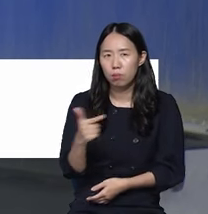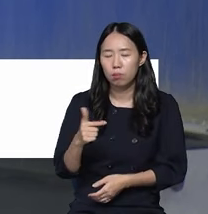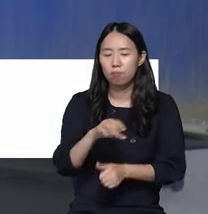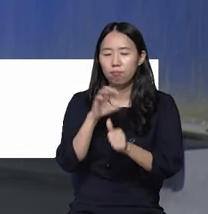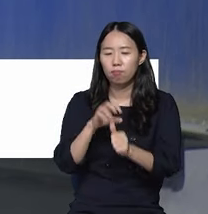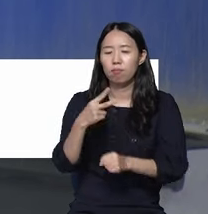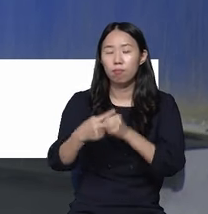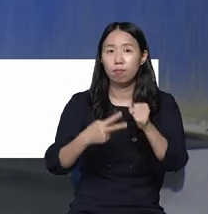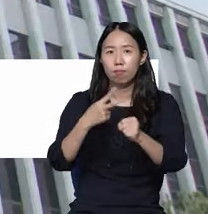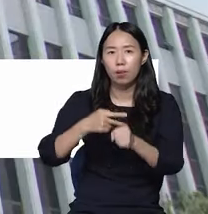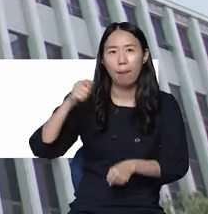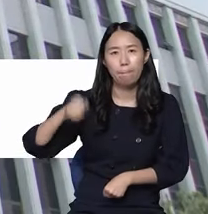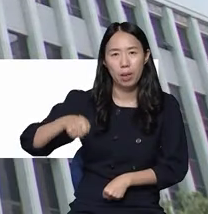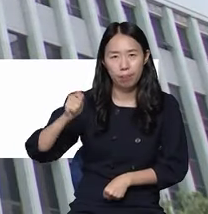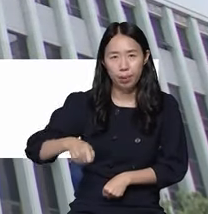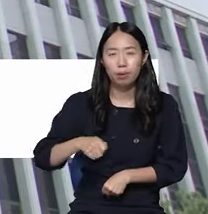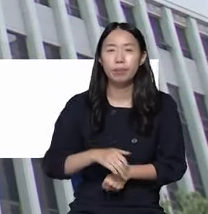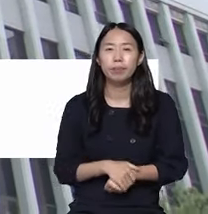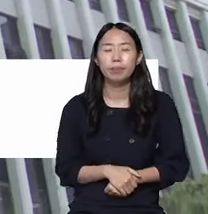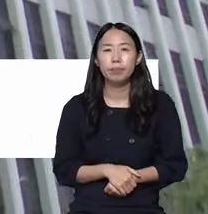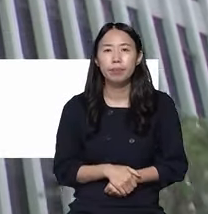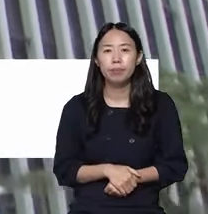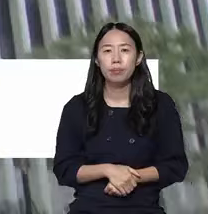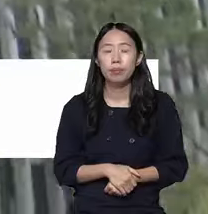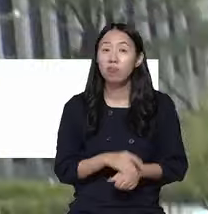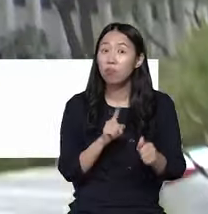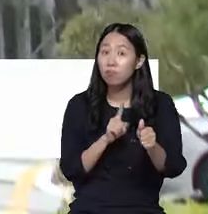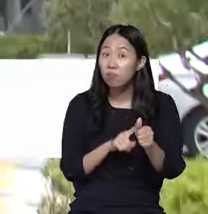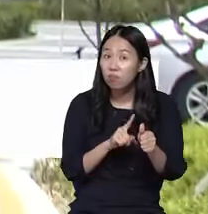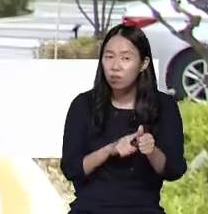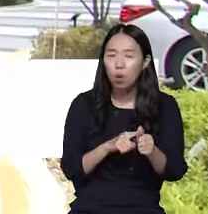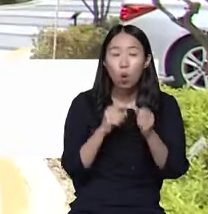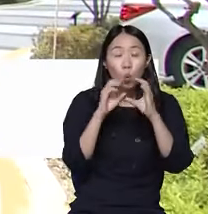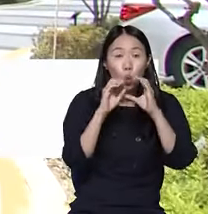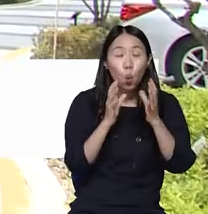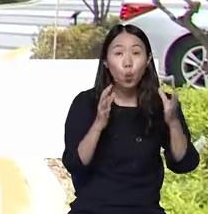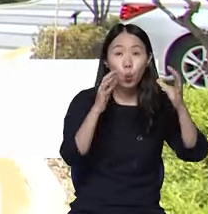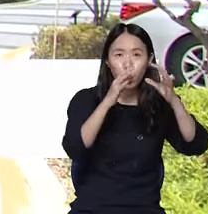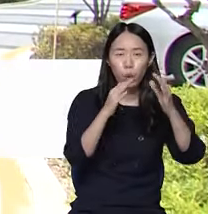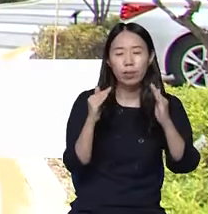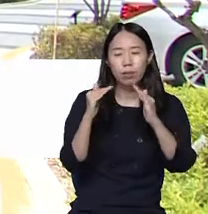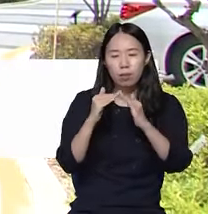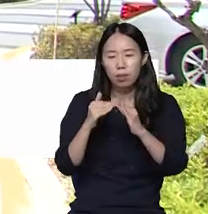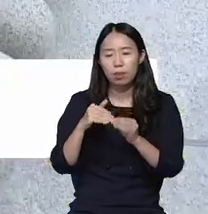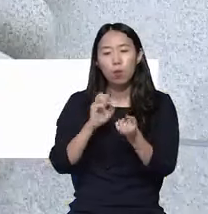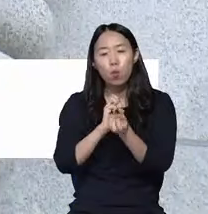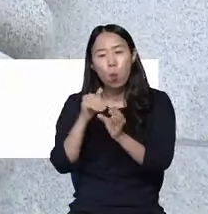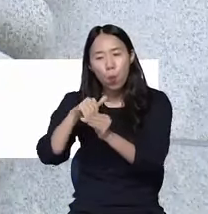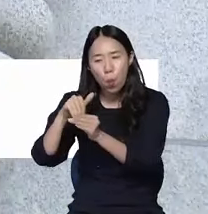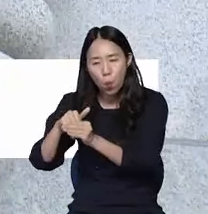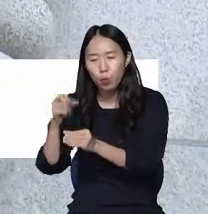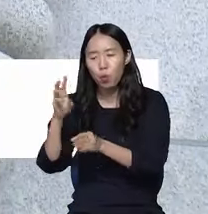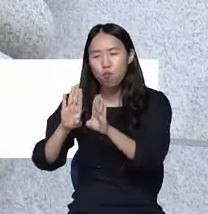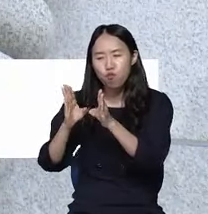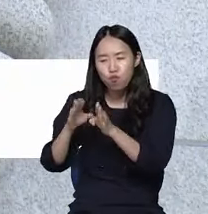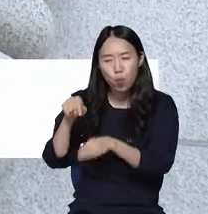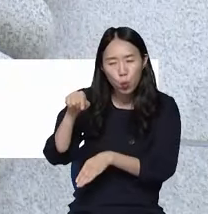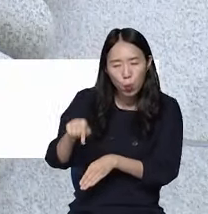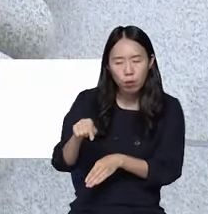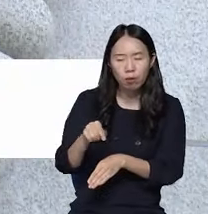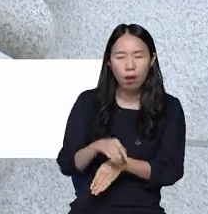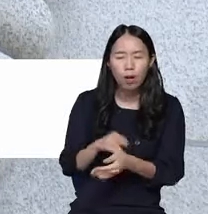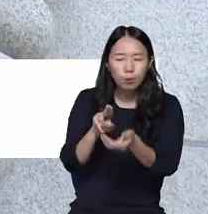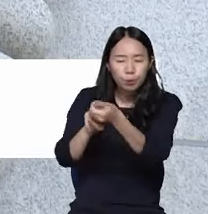징역 2년을 선고했다고 오늘 밝혔습니다. A씨는 풍선 안이나 주택가 화단, 문틈 등지에 마약을 숨겨둔